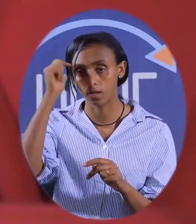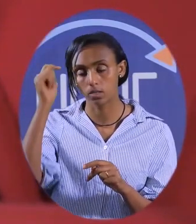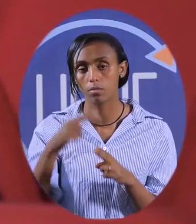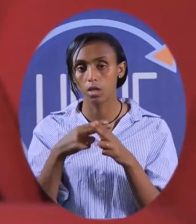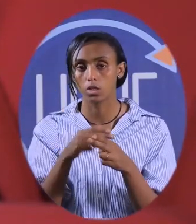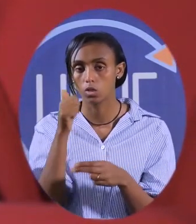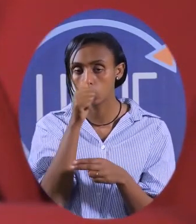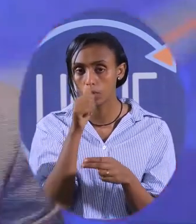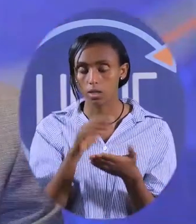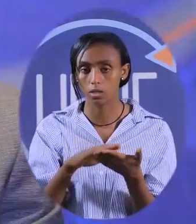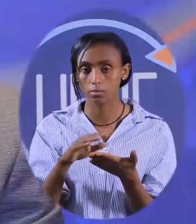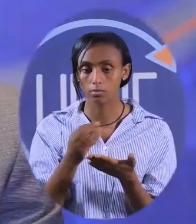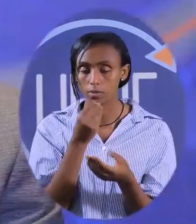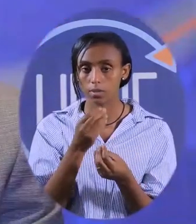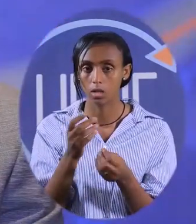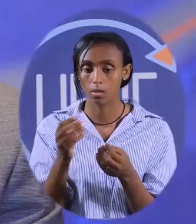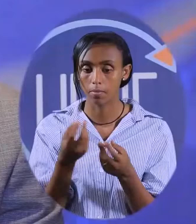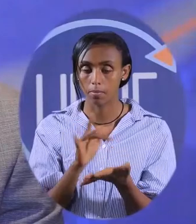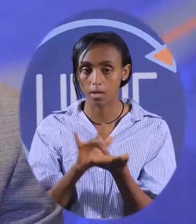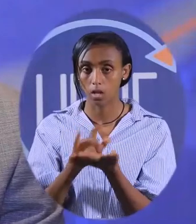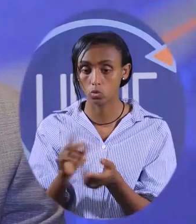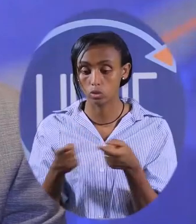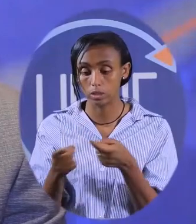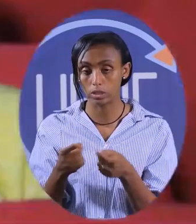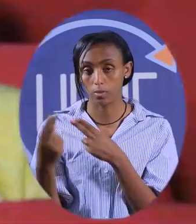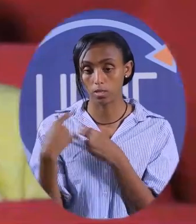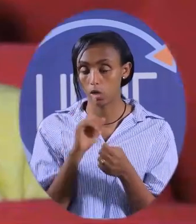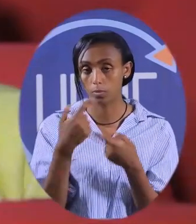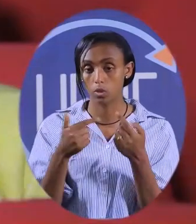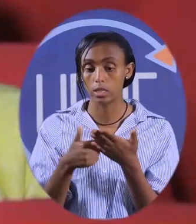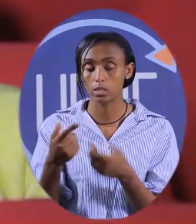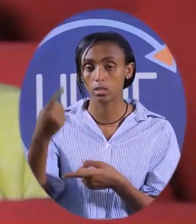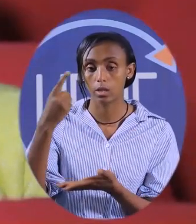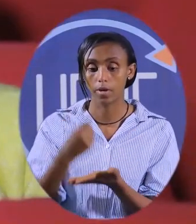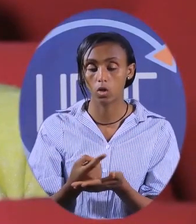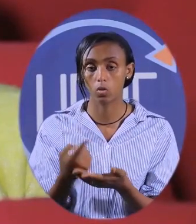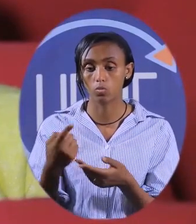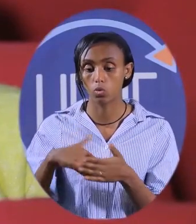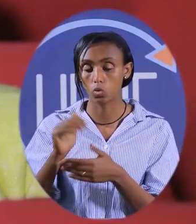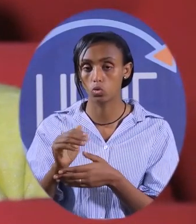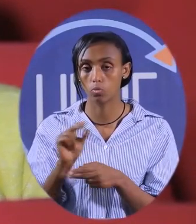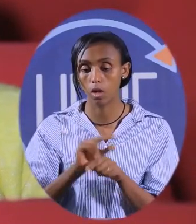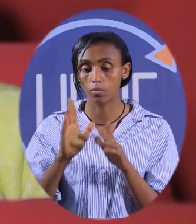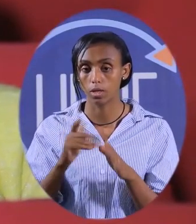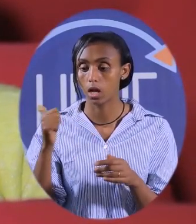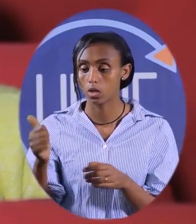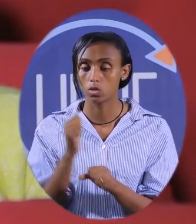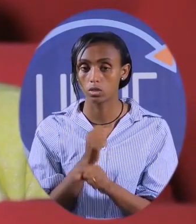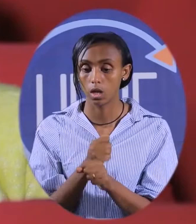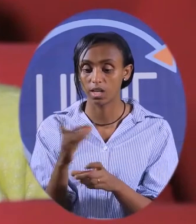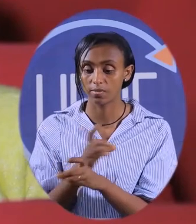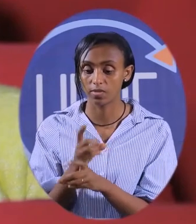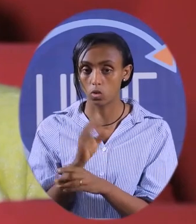ከኢትዮጵያ ምግብና መድኃኒት ቁጥጥር ባለስልጣን ነው የመጣሁት። እነዚህ ተመርቀው የሚወጡ ባለሙያዎች የራሳቸውን ስራ ከመፍጠር